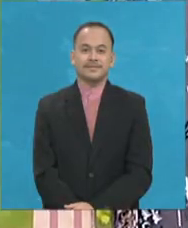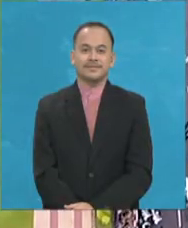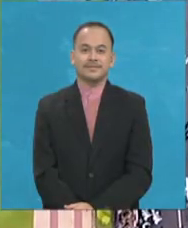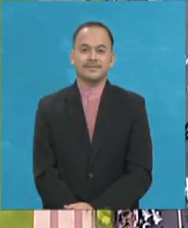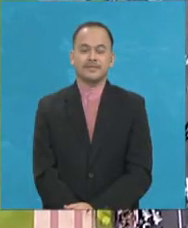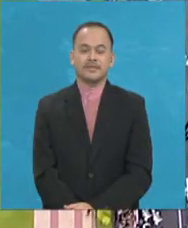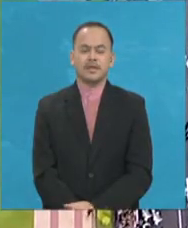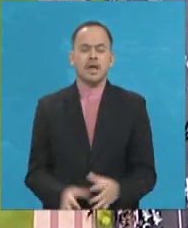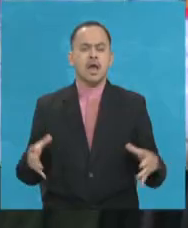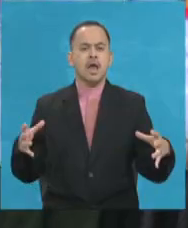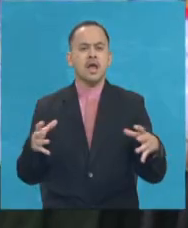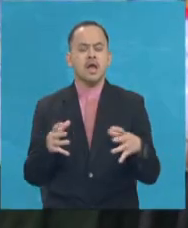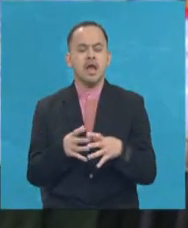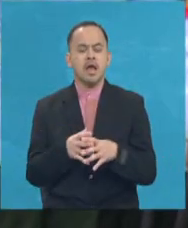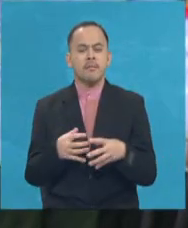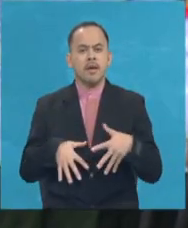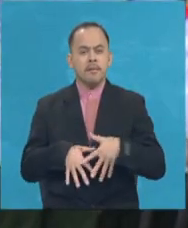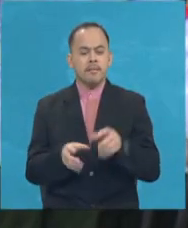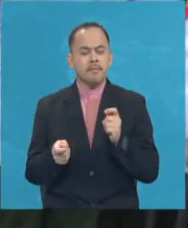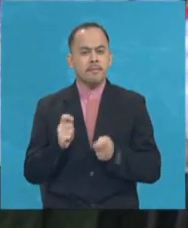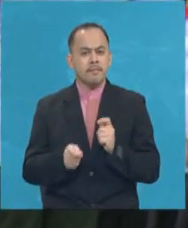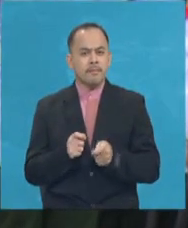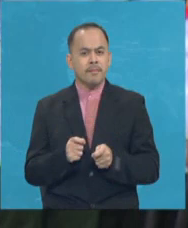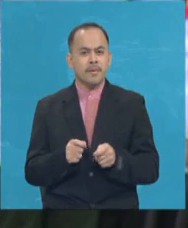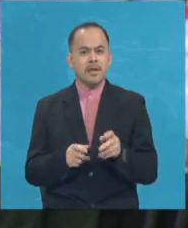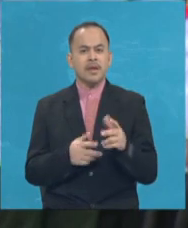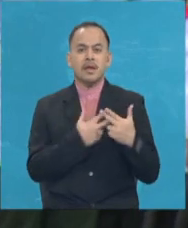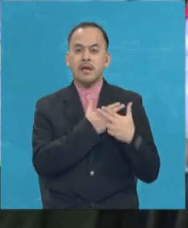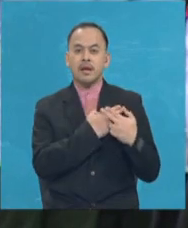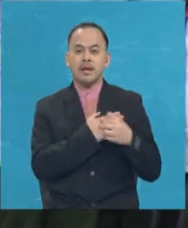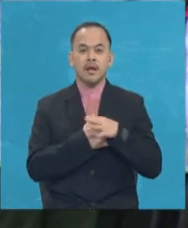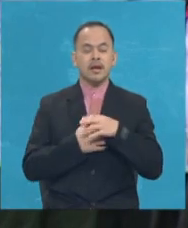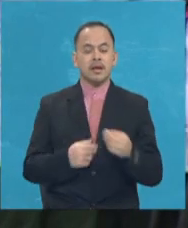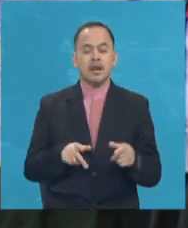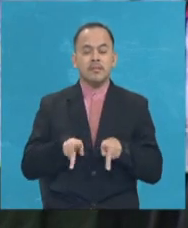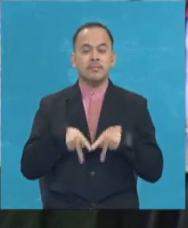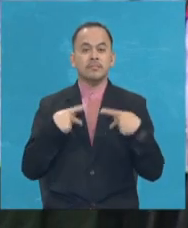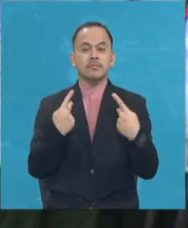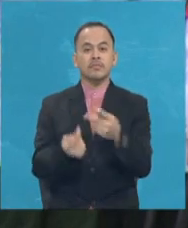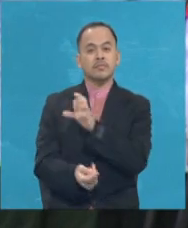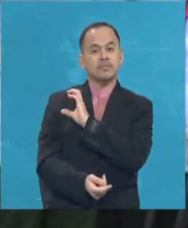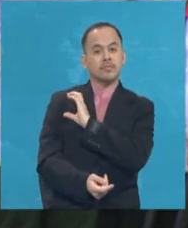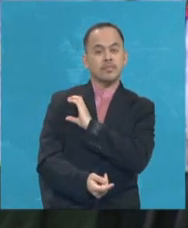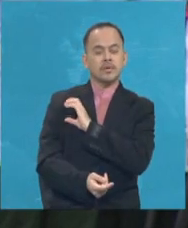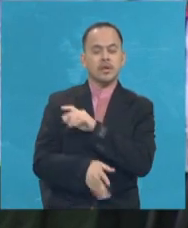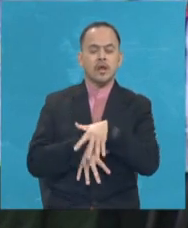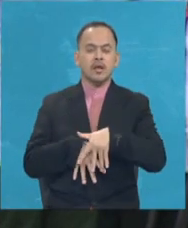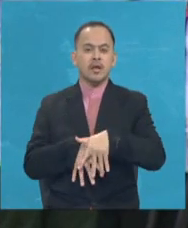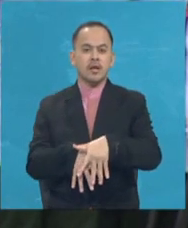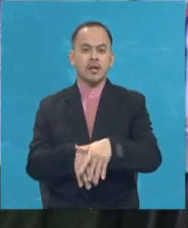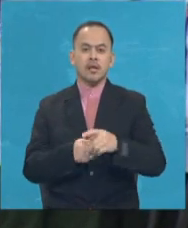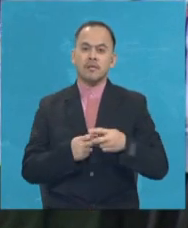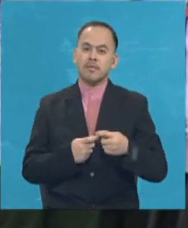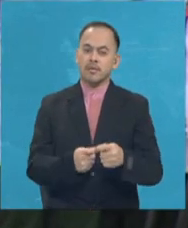Paul gabungan pasukan pancaragam Angkatan Bersenjata diraja Brunei dan penjara gampang sukan polis diraja Brunei mengiringi perbarisan